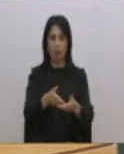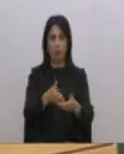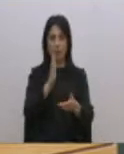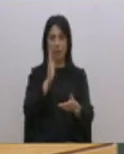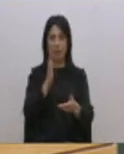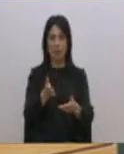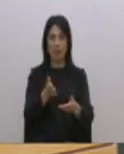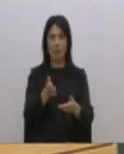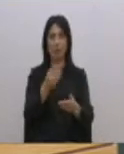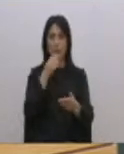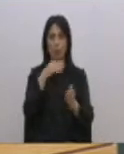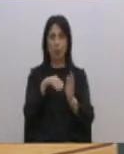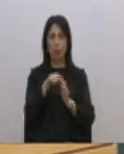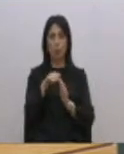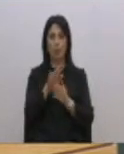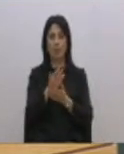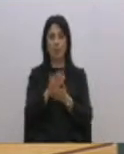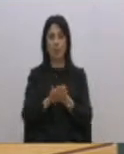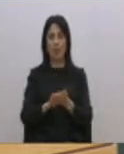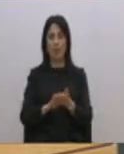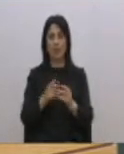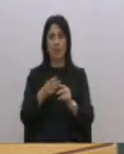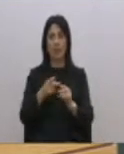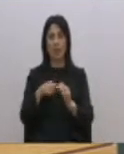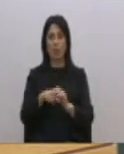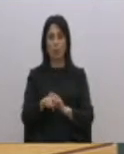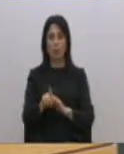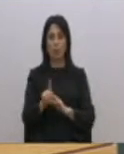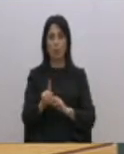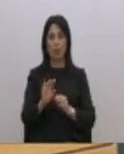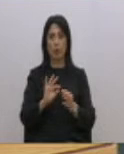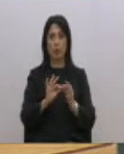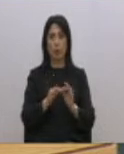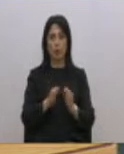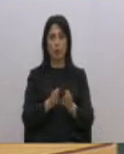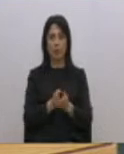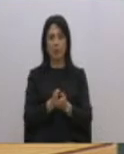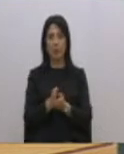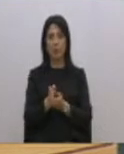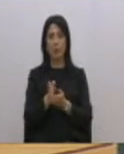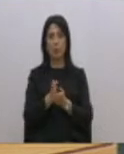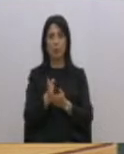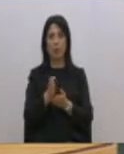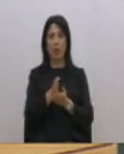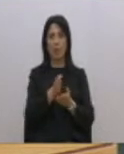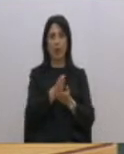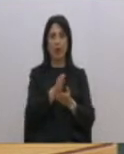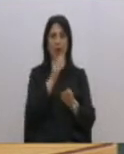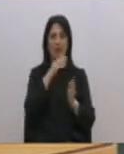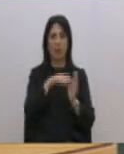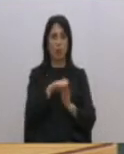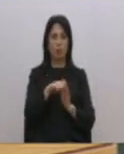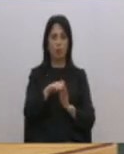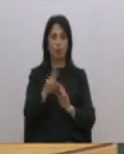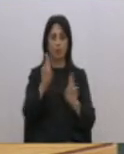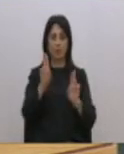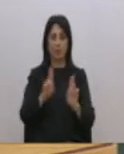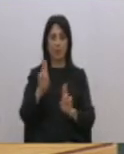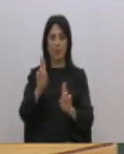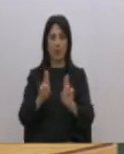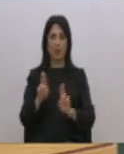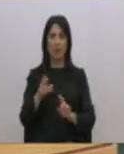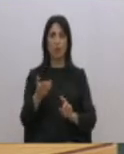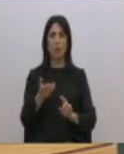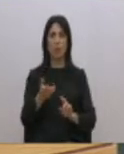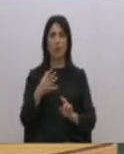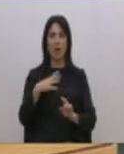ექნება უკეთესი გაგრძელება, იქიდან გამომდინარე, რომ კონკრეტული მიმართულებებით ჩვენ ვაუმჯობესებთ იმ სტანდარტებს,